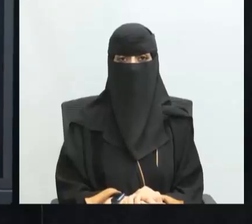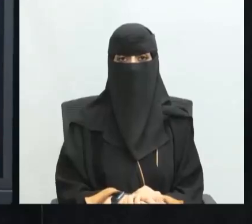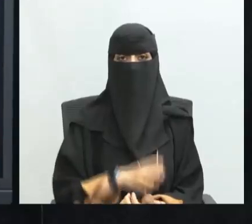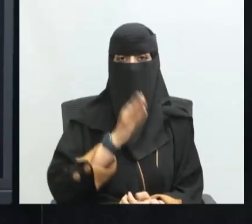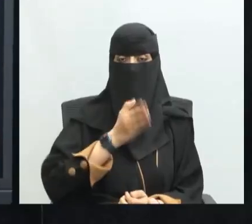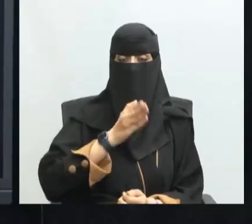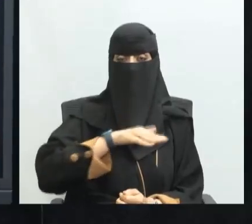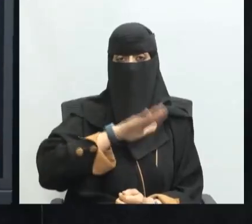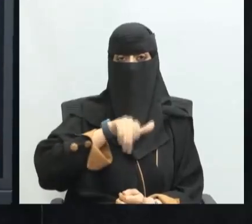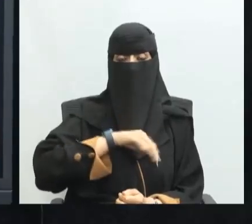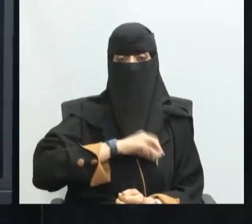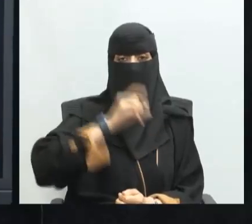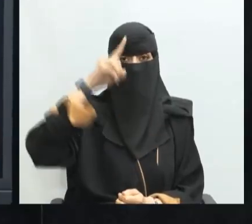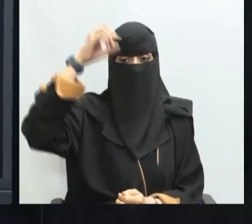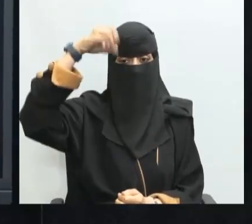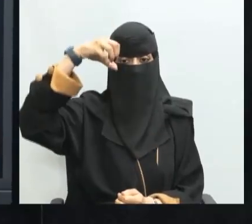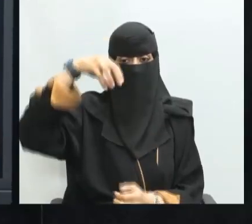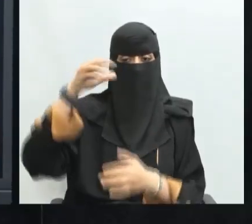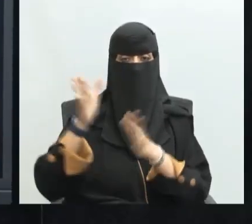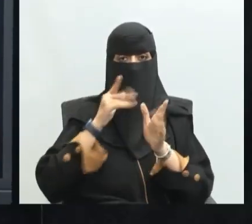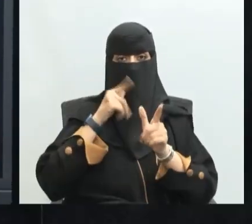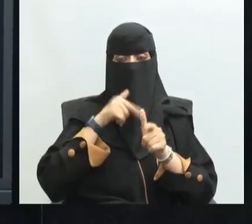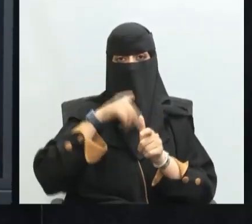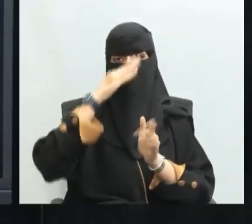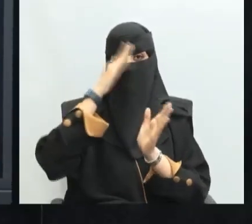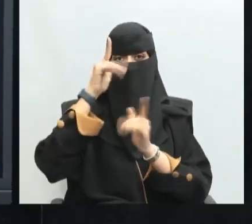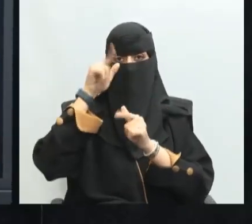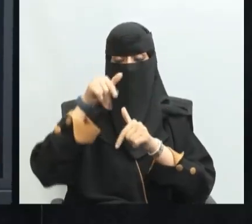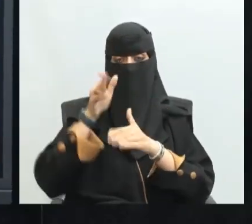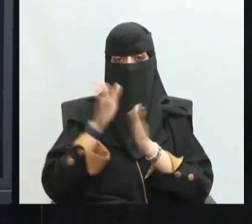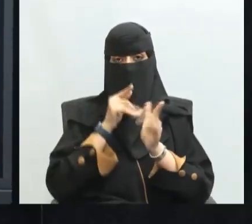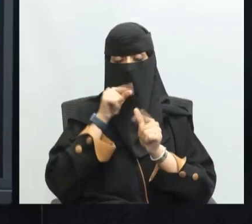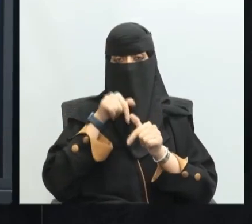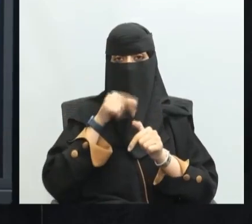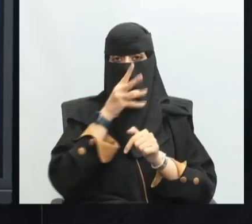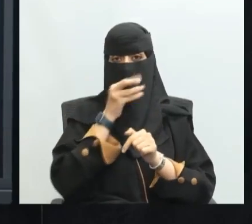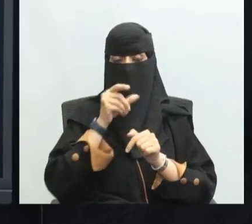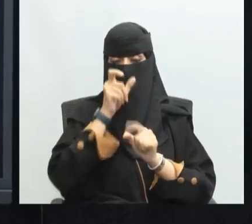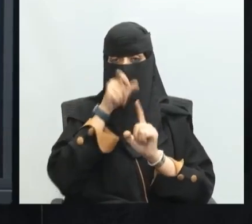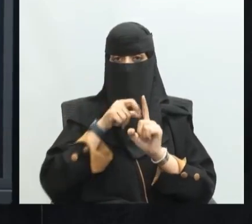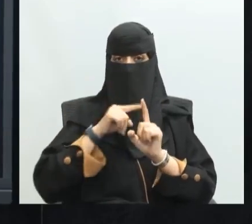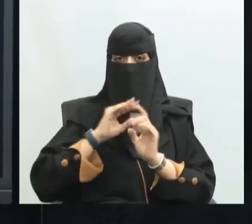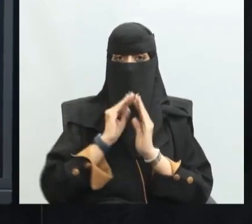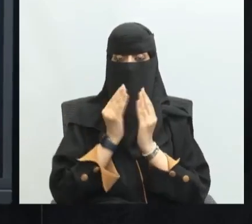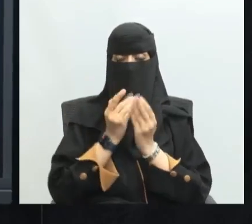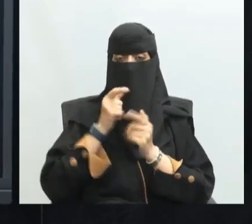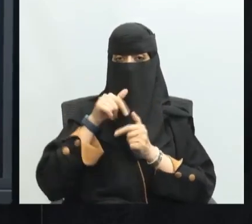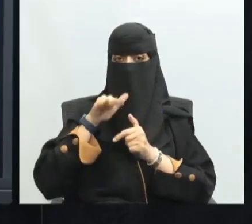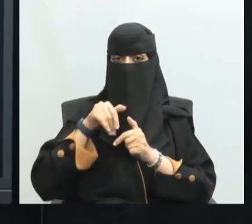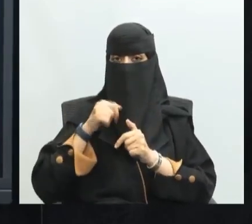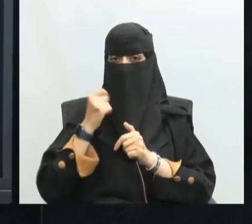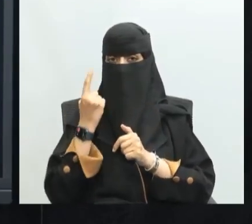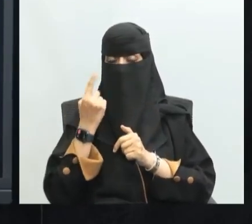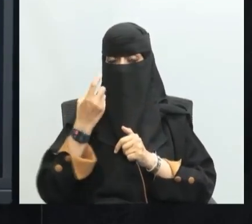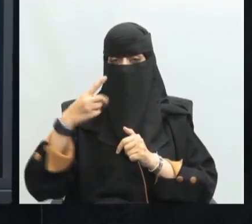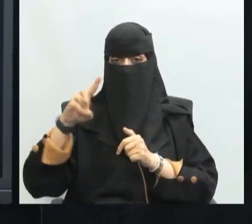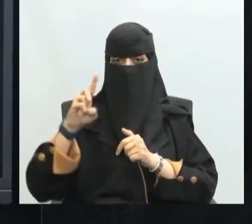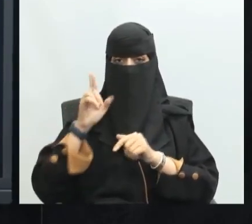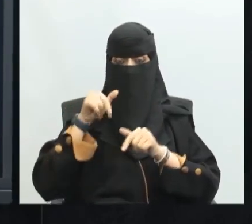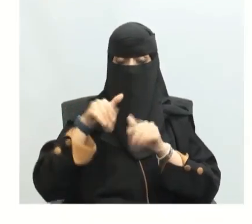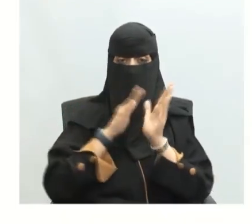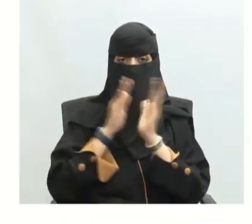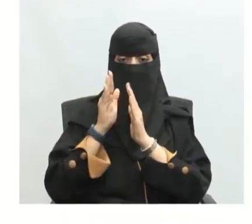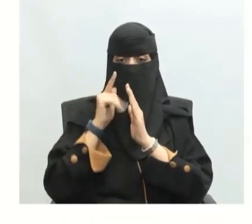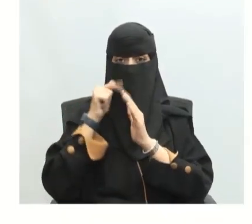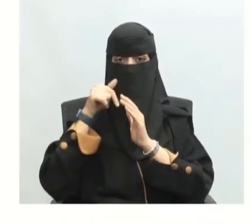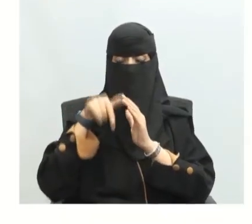السلام عليكم ورحمه الله وبركاته اهلا ومرحبا بكم ابنائي وبناتي طلاب وطالبات الصف اول متوسط في